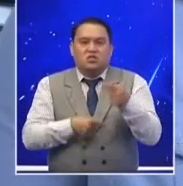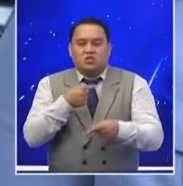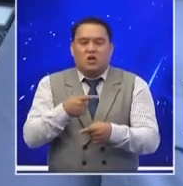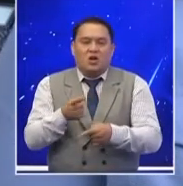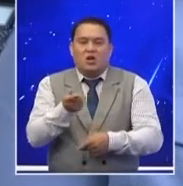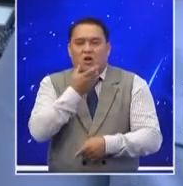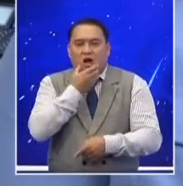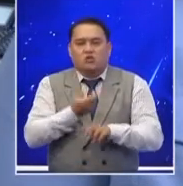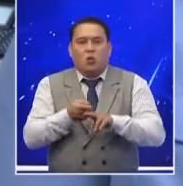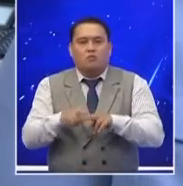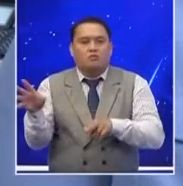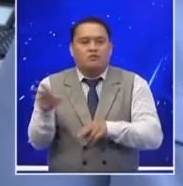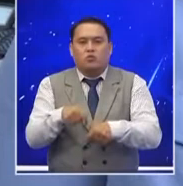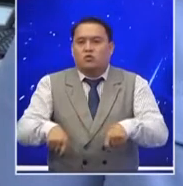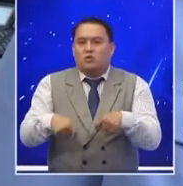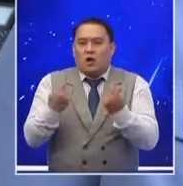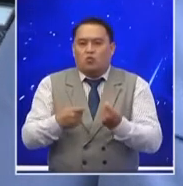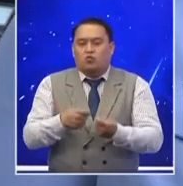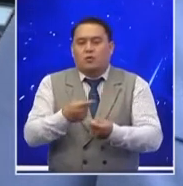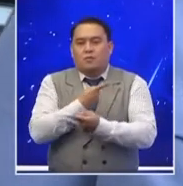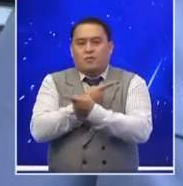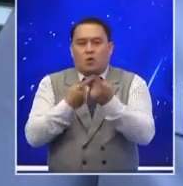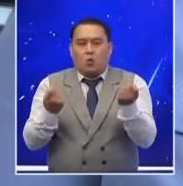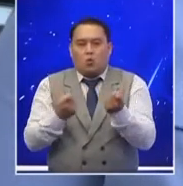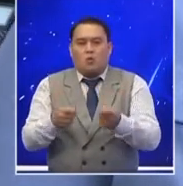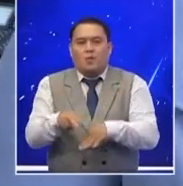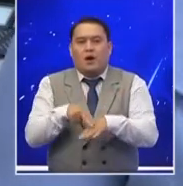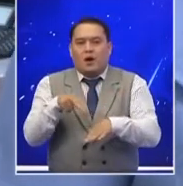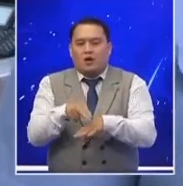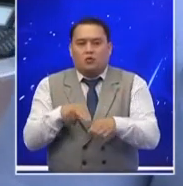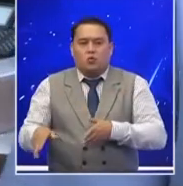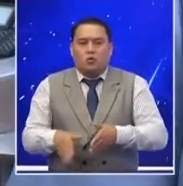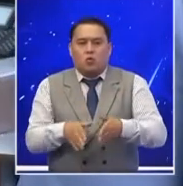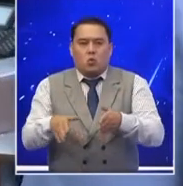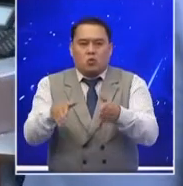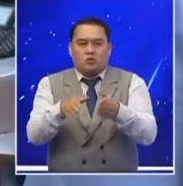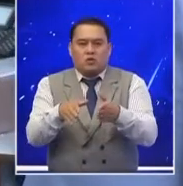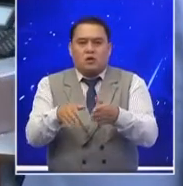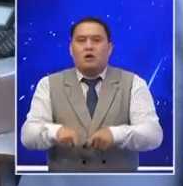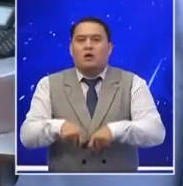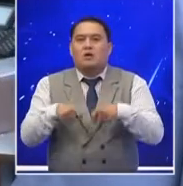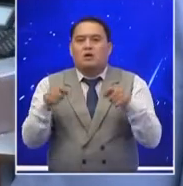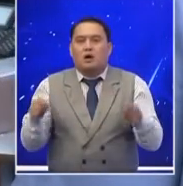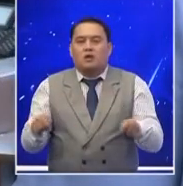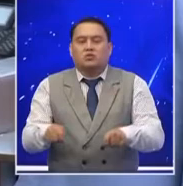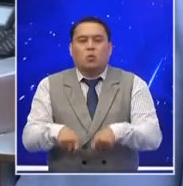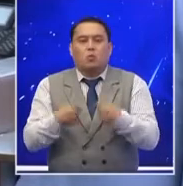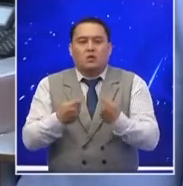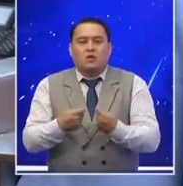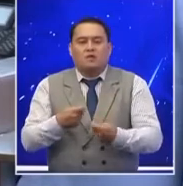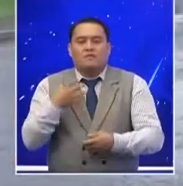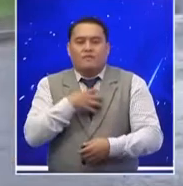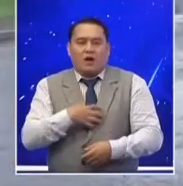передают все административные нарушения, совершенные в областном центре, в участковую и дорожную полицию. В раскрытии преступлений роль камер